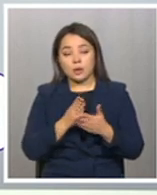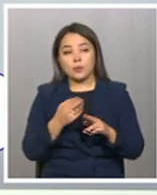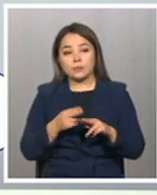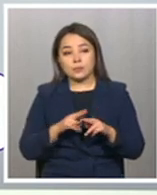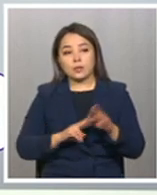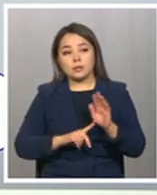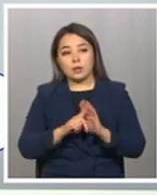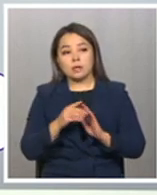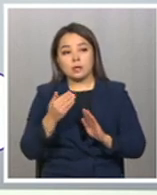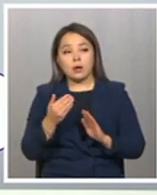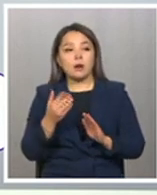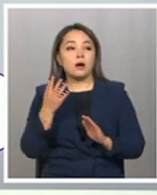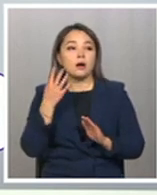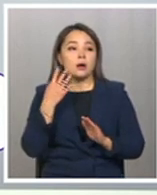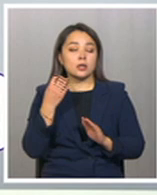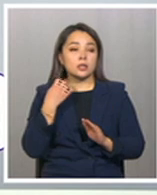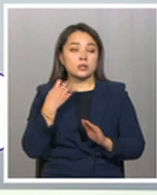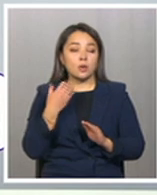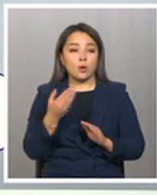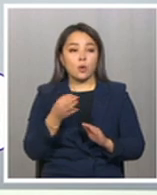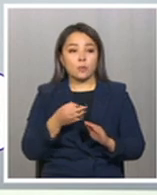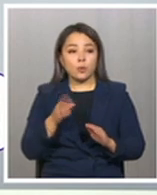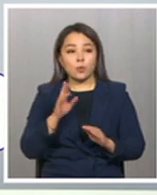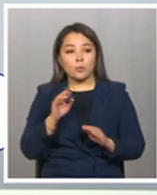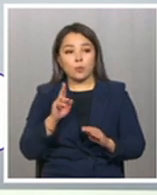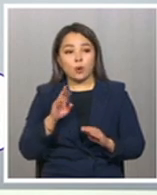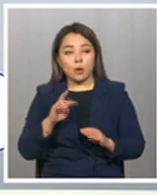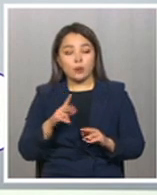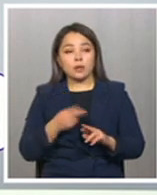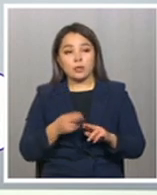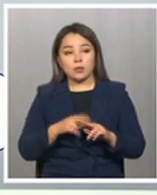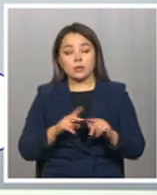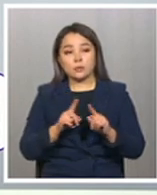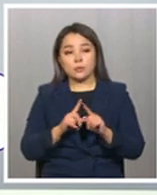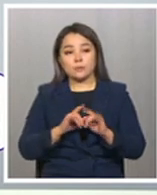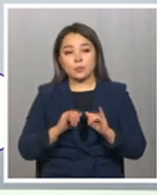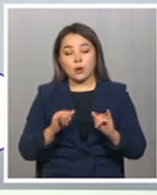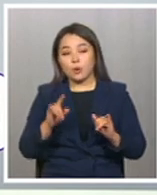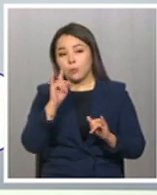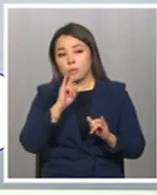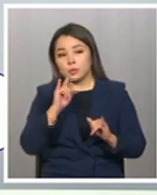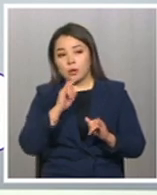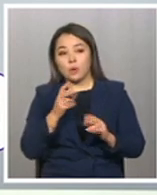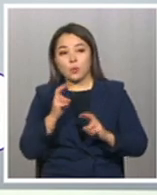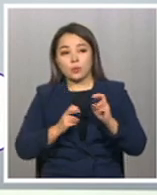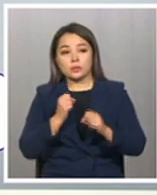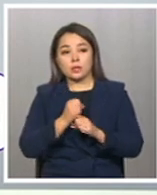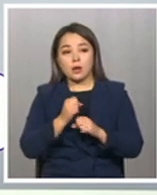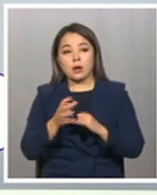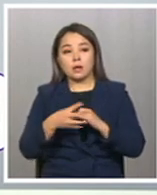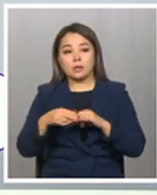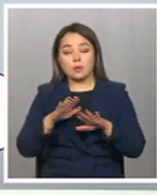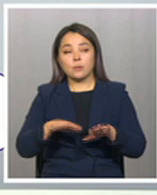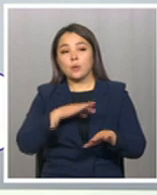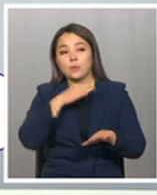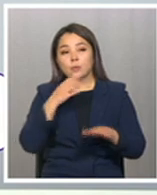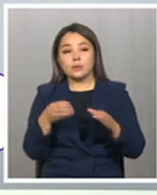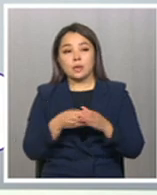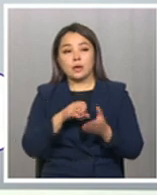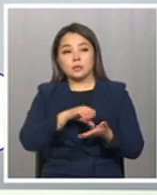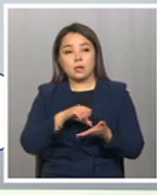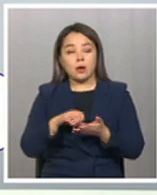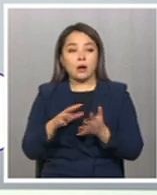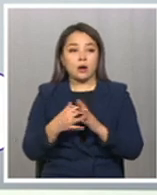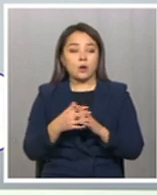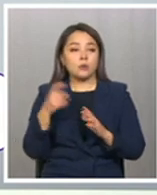ішінде Қызылорда облысының Құмкөл кен орындарындағы мұнай өндіруді қоспағанда осы аймақтардың көпшілігі барлығы дерлік ауыл